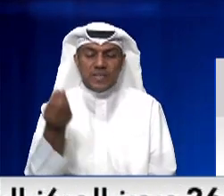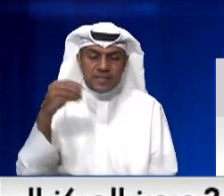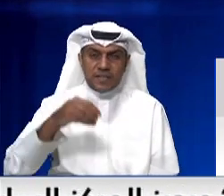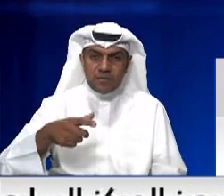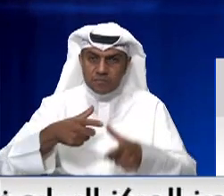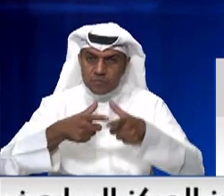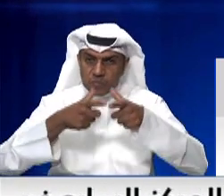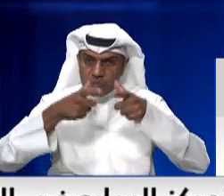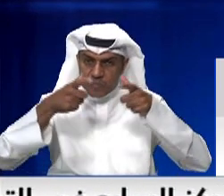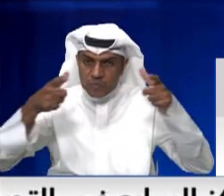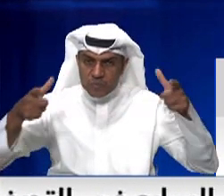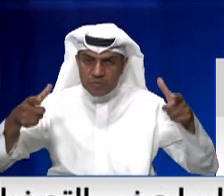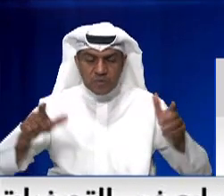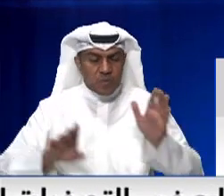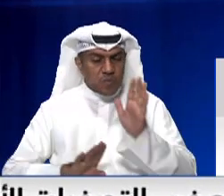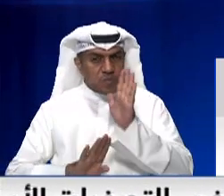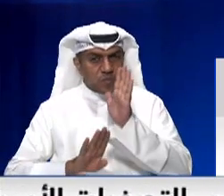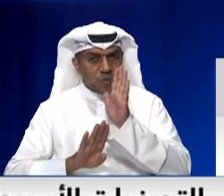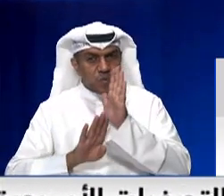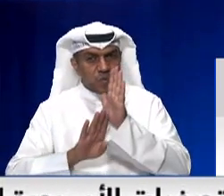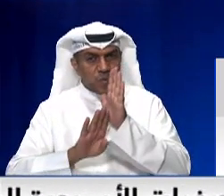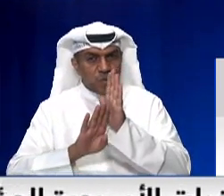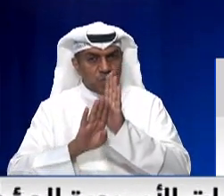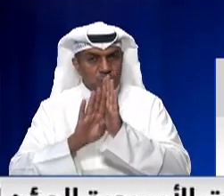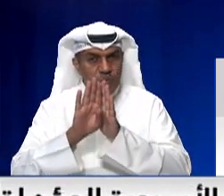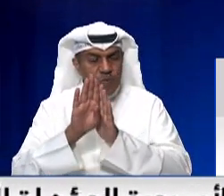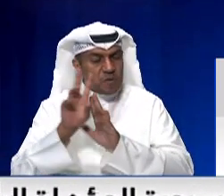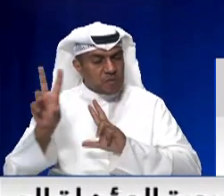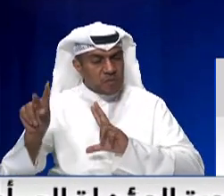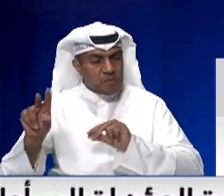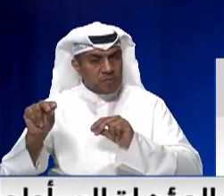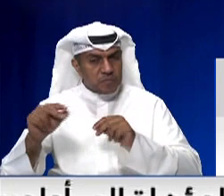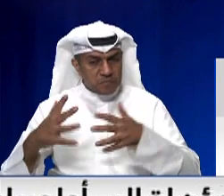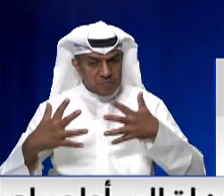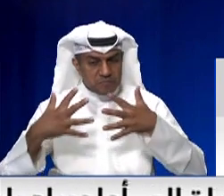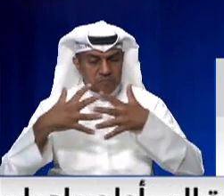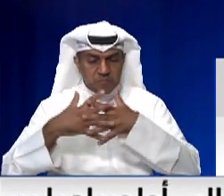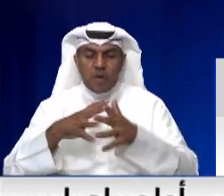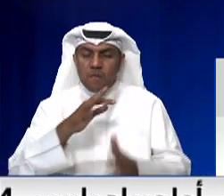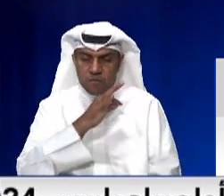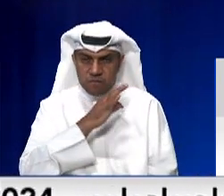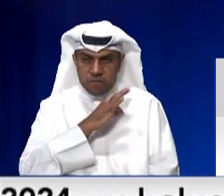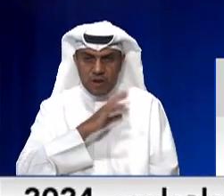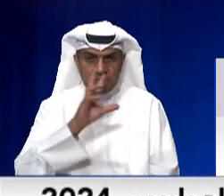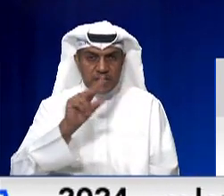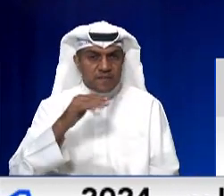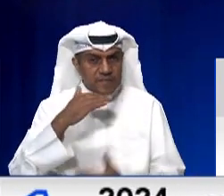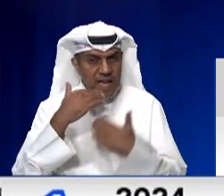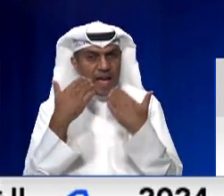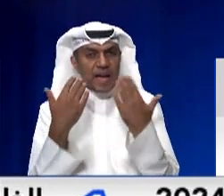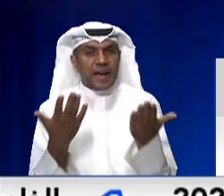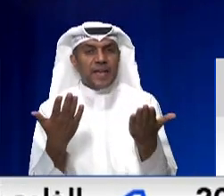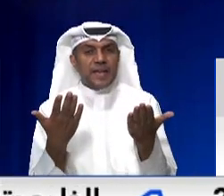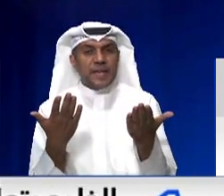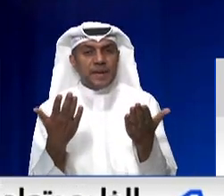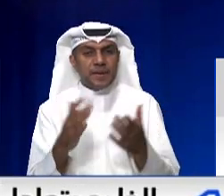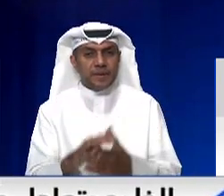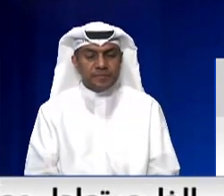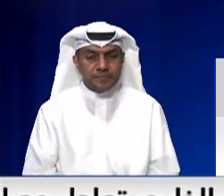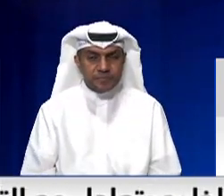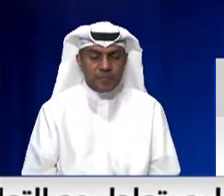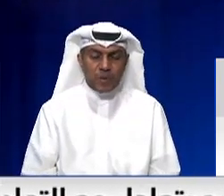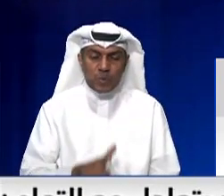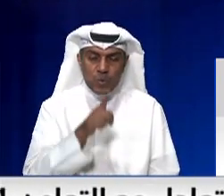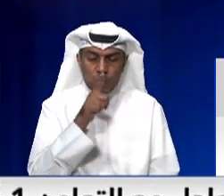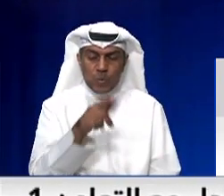دائمة النمو، بما يخدم مصالح بلدينا المشتركة ويعود عليهما بالخير والرخاء. ويسرني أن